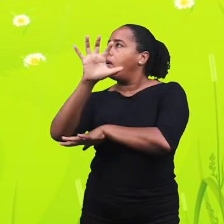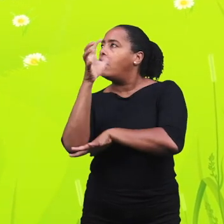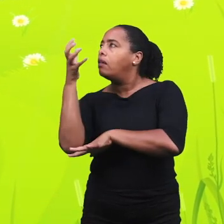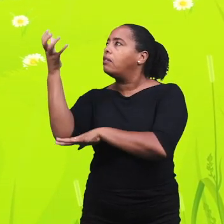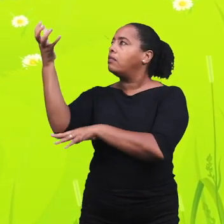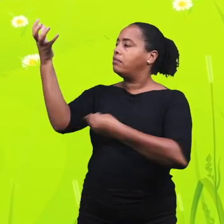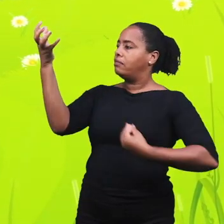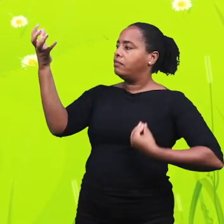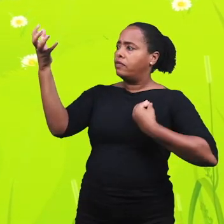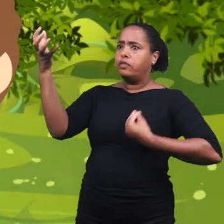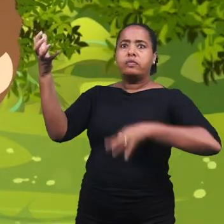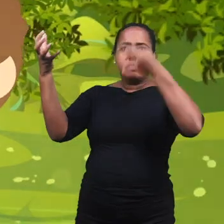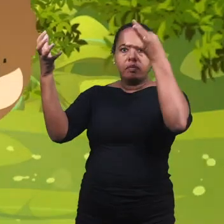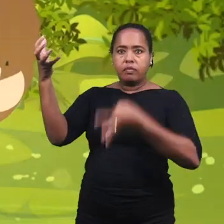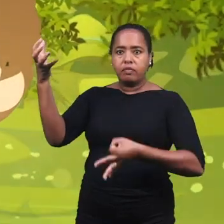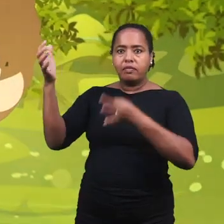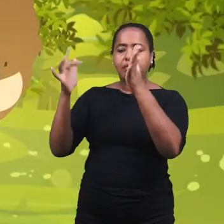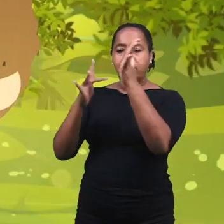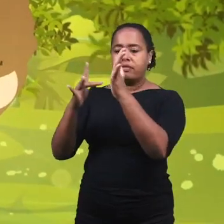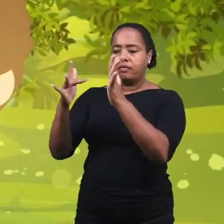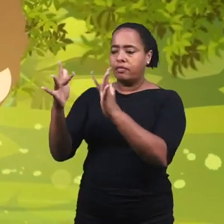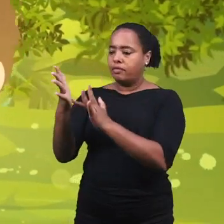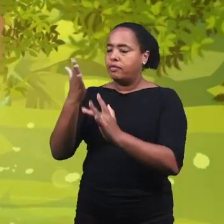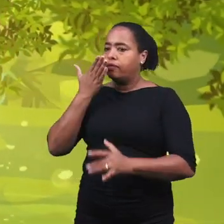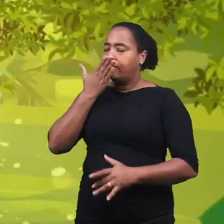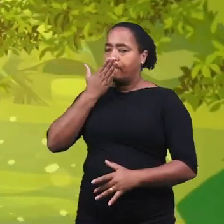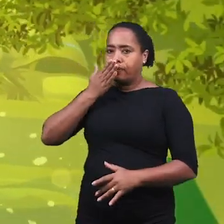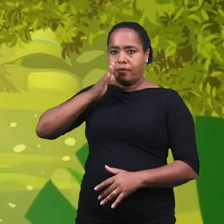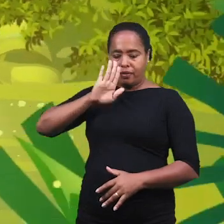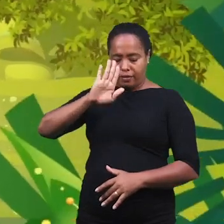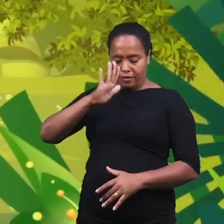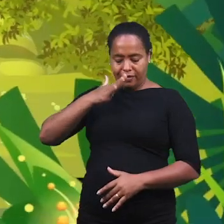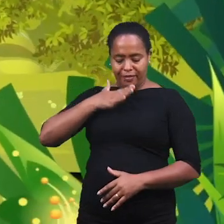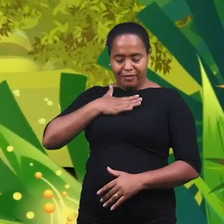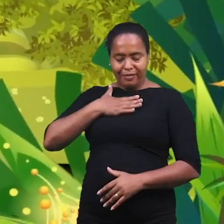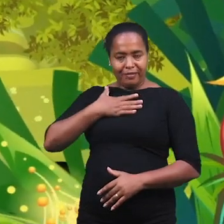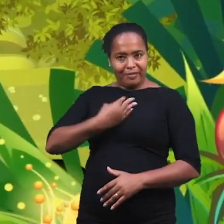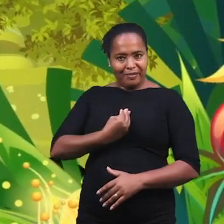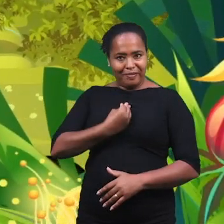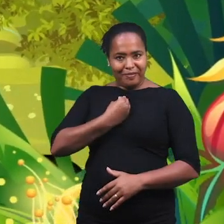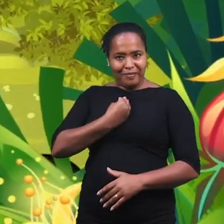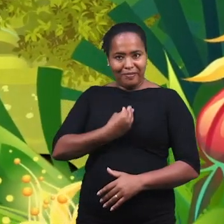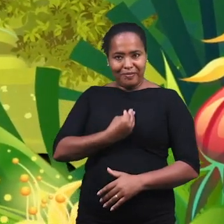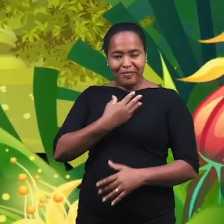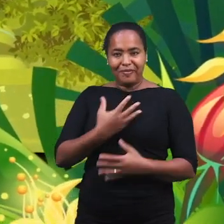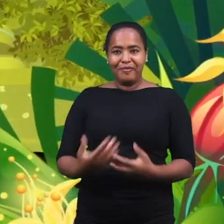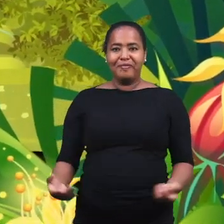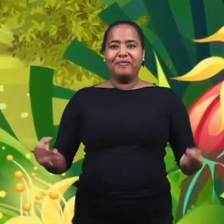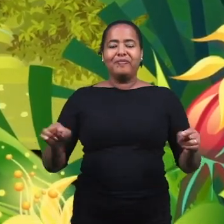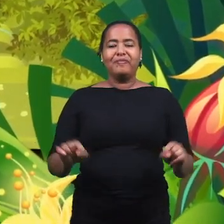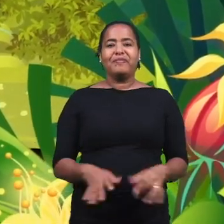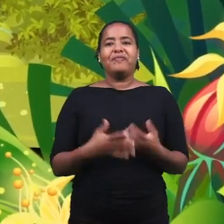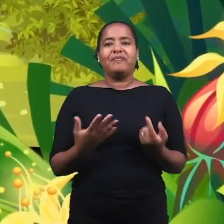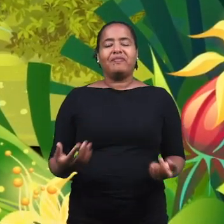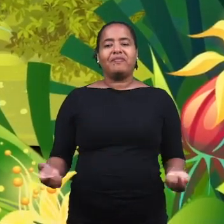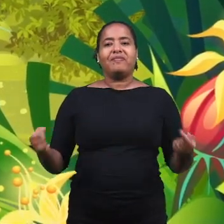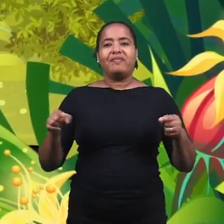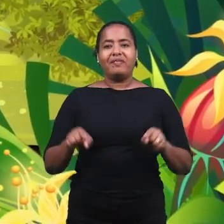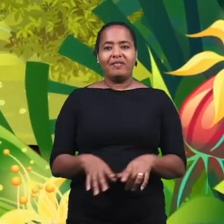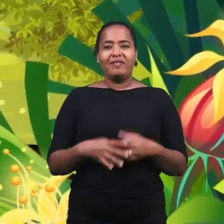Древо жизни посреди сада. Это обетование, которое Господь мне дал.